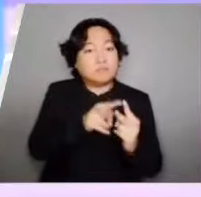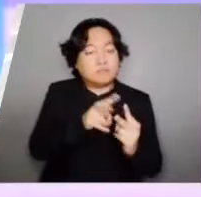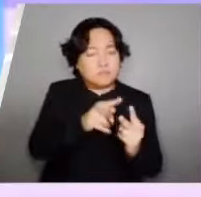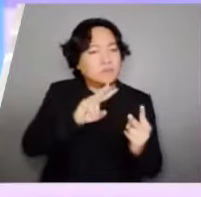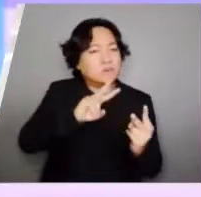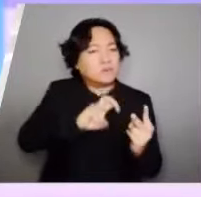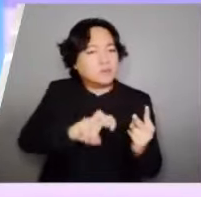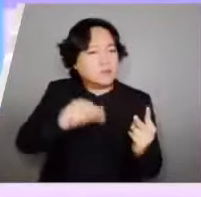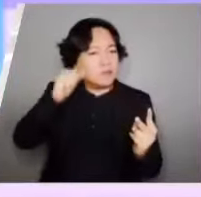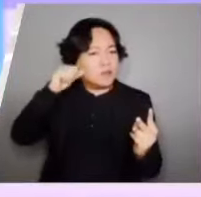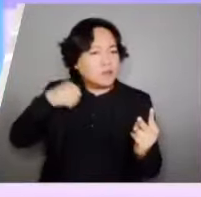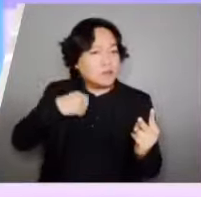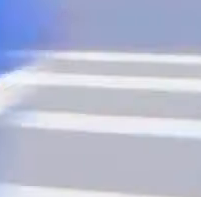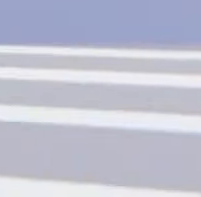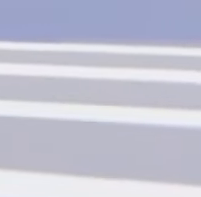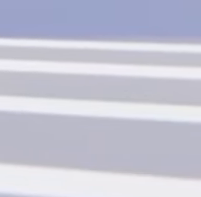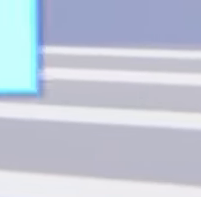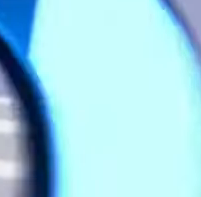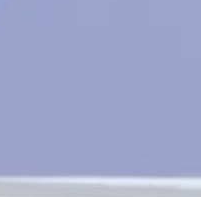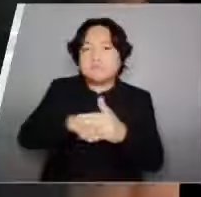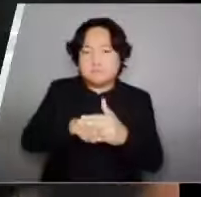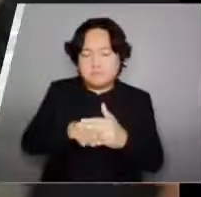Saksi, si John Consulta.